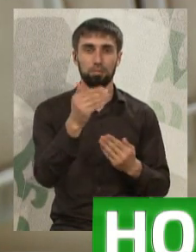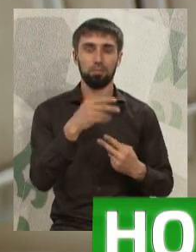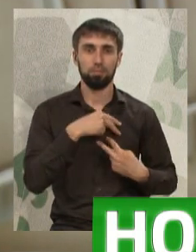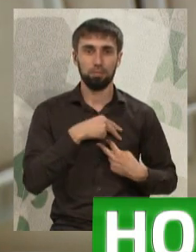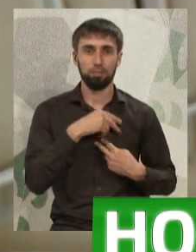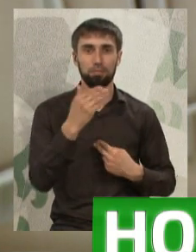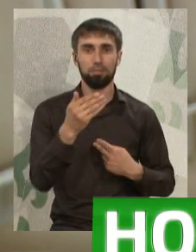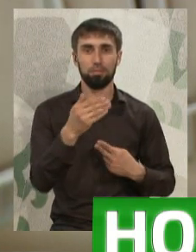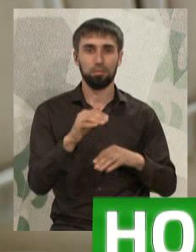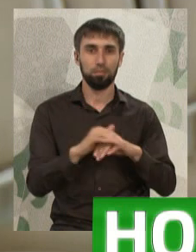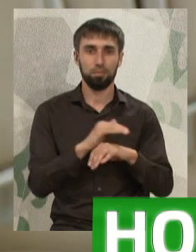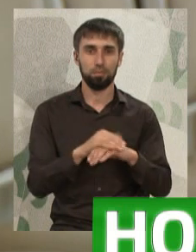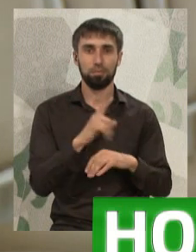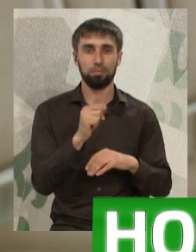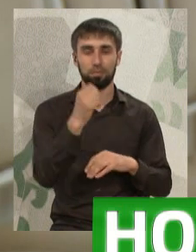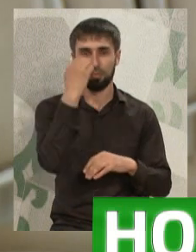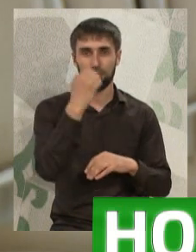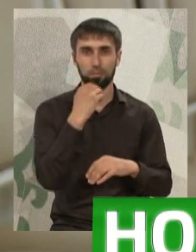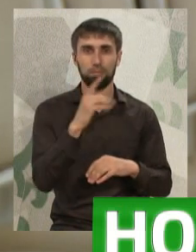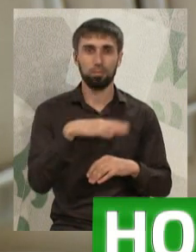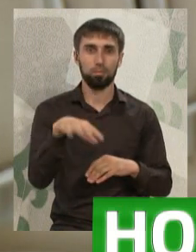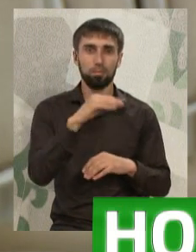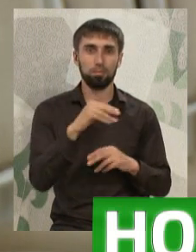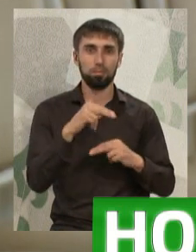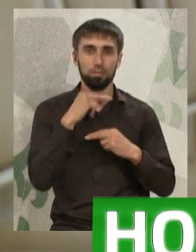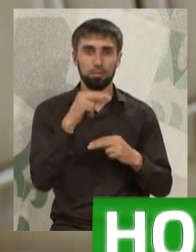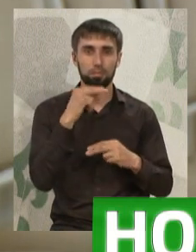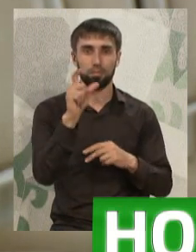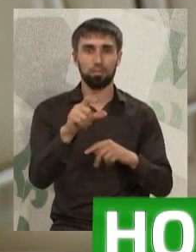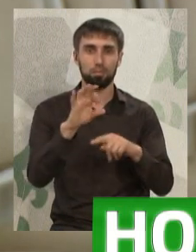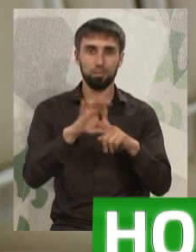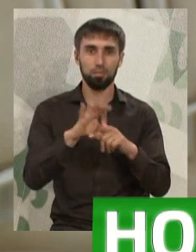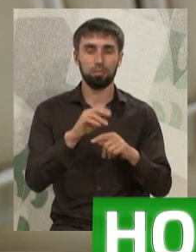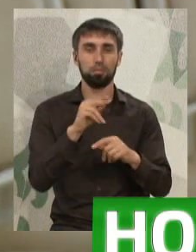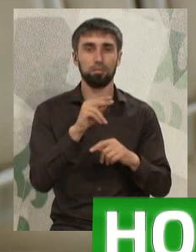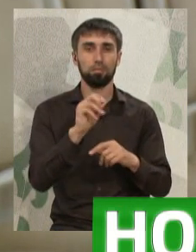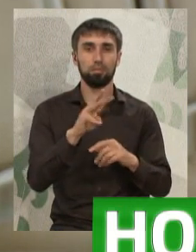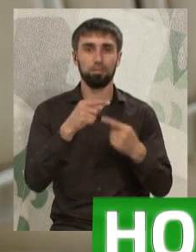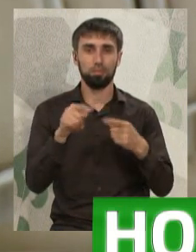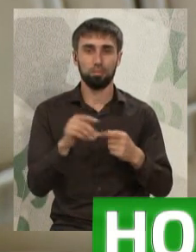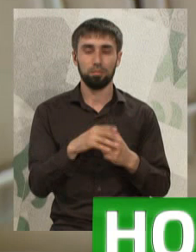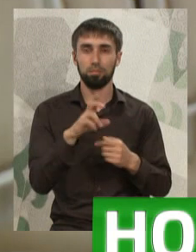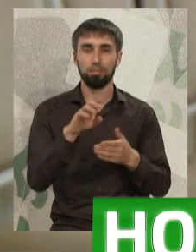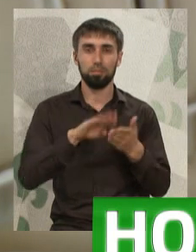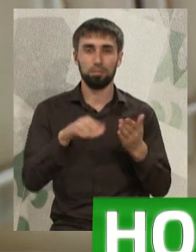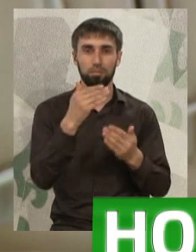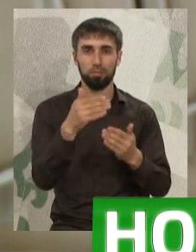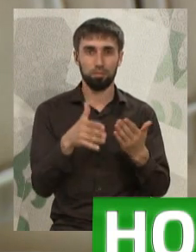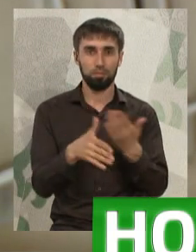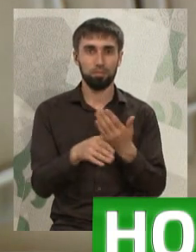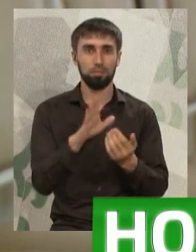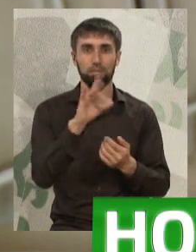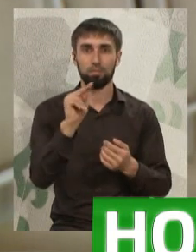ваше милосердие. Спасибо за то, что вы оказываетесь у постели больного чаще всех других. Без вашей помощи врачи не смогли